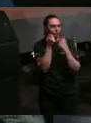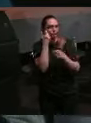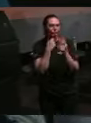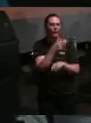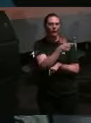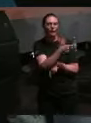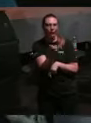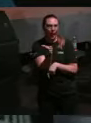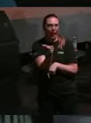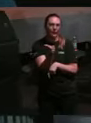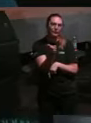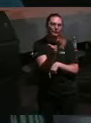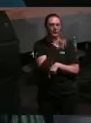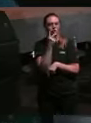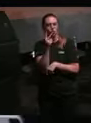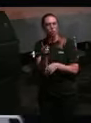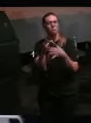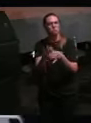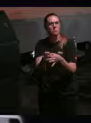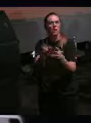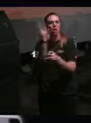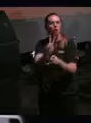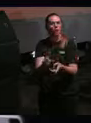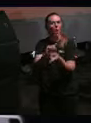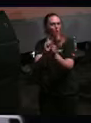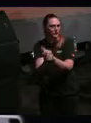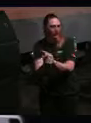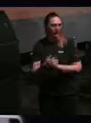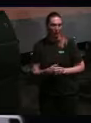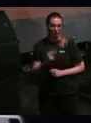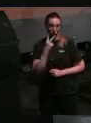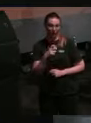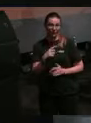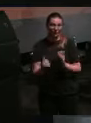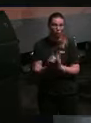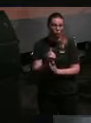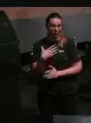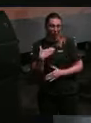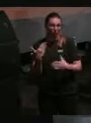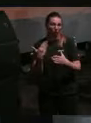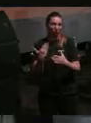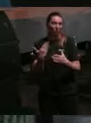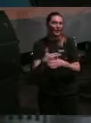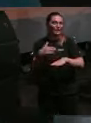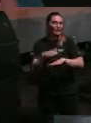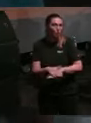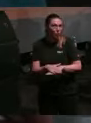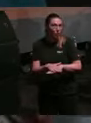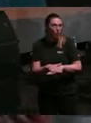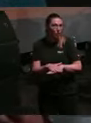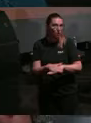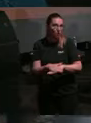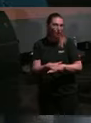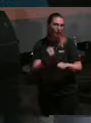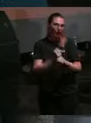deres side syn på saken grønn omstillingen og så om det var mulig å finne noe felles grunn I en ellers veldig